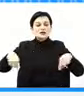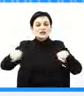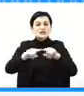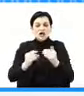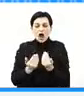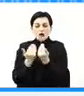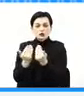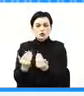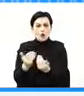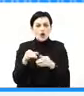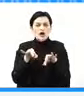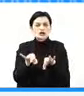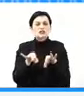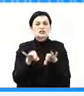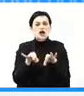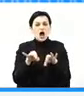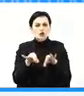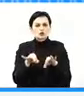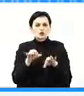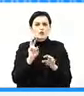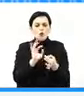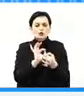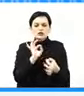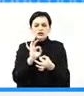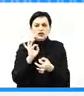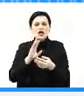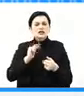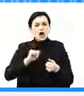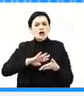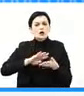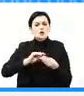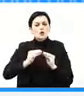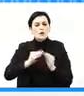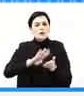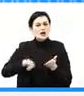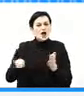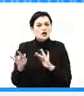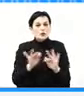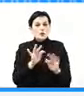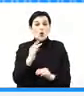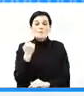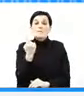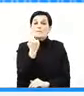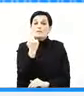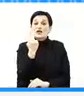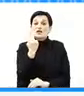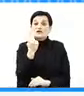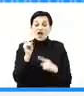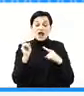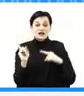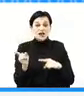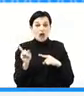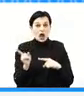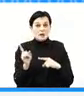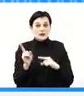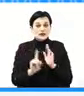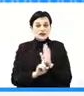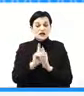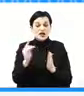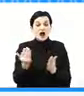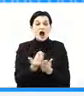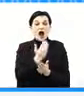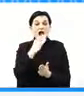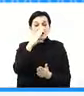ტრანსპორტი მაქსიმალურად გამართულად და უპრობლემოდ მოძრაობდეს. გარდა ამისა, 1 აპრილიდან ახალ